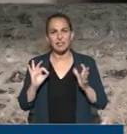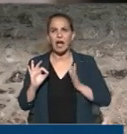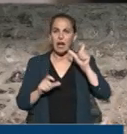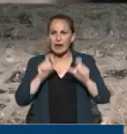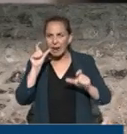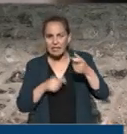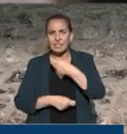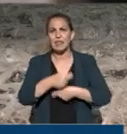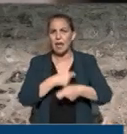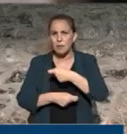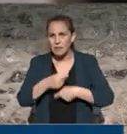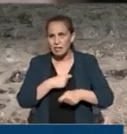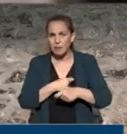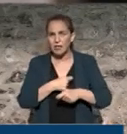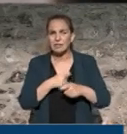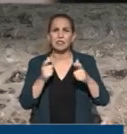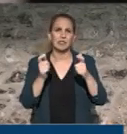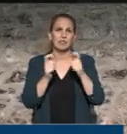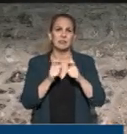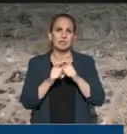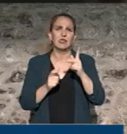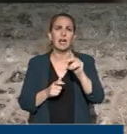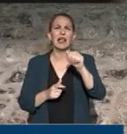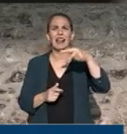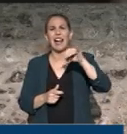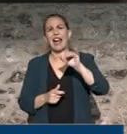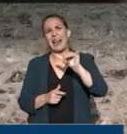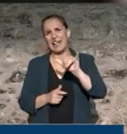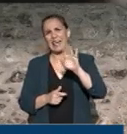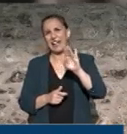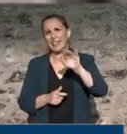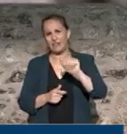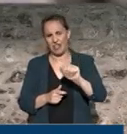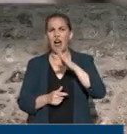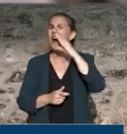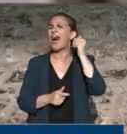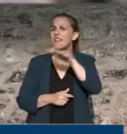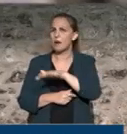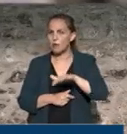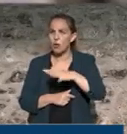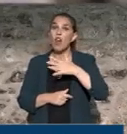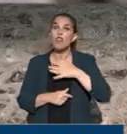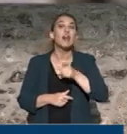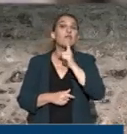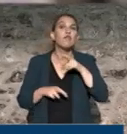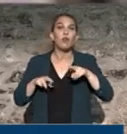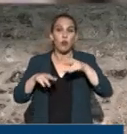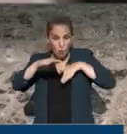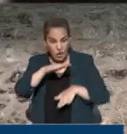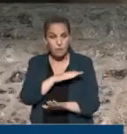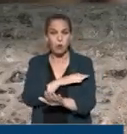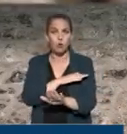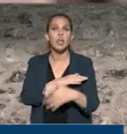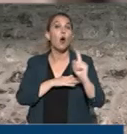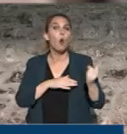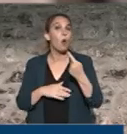και επιχειρηματίες των καλυβών του Δήμου από Κόρονα στα Χανιά, που ζητούν υπογειοποίηση τμήματος του ΒΟΑΚ, καθώς επικαλούνται